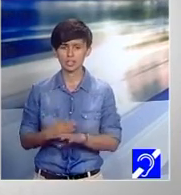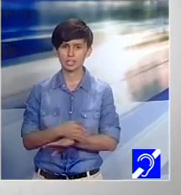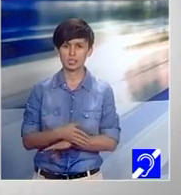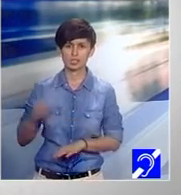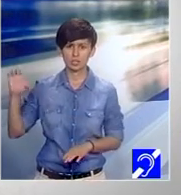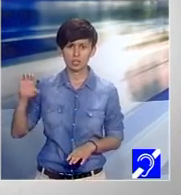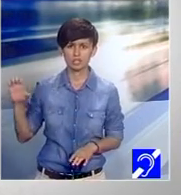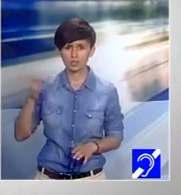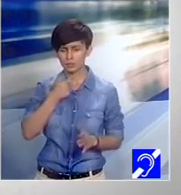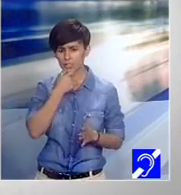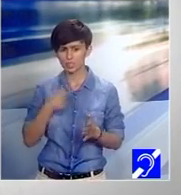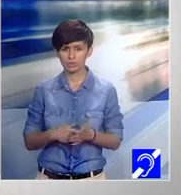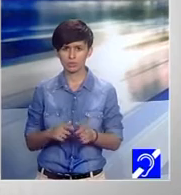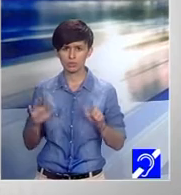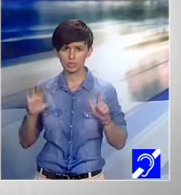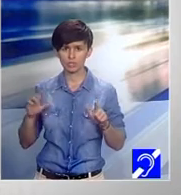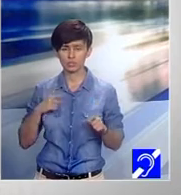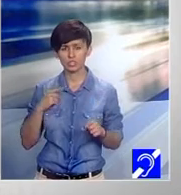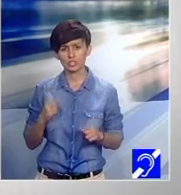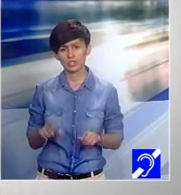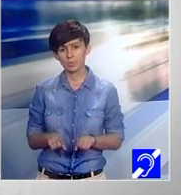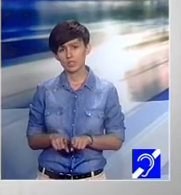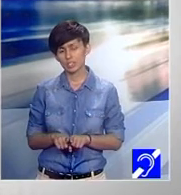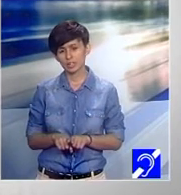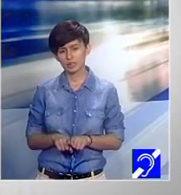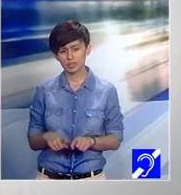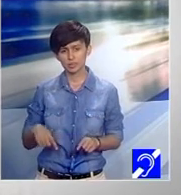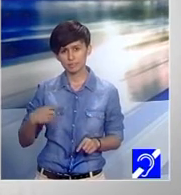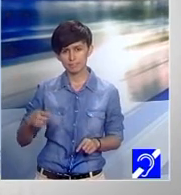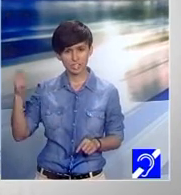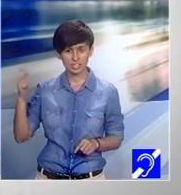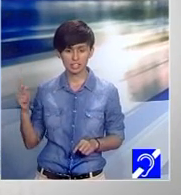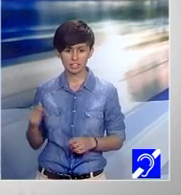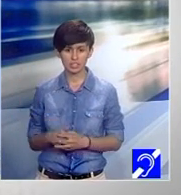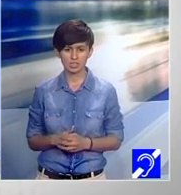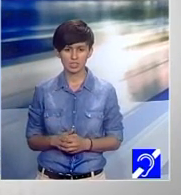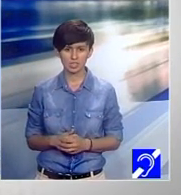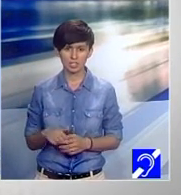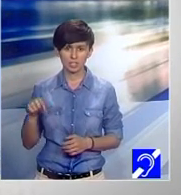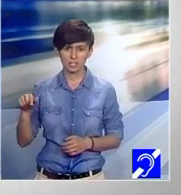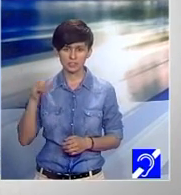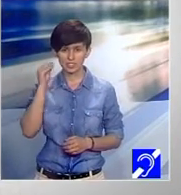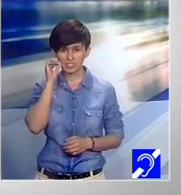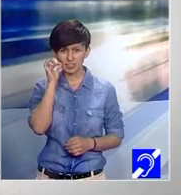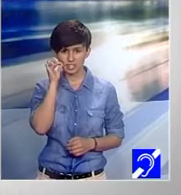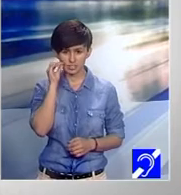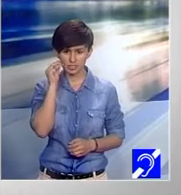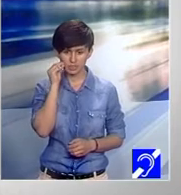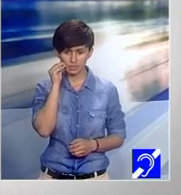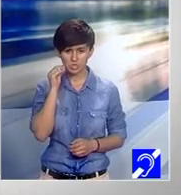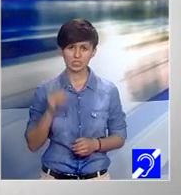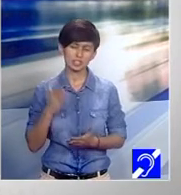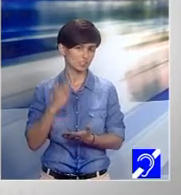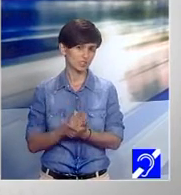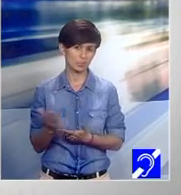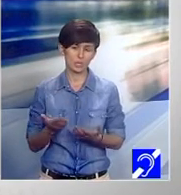2007, ne vom alinia cu totul. Vreau să vă spun că sunteți dezamăgit acum de decizia pe care ați luat-o atunci? Sunt puțin dezamăgită. Să știți că am momente